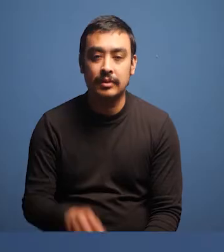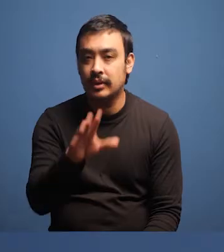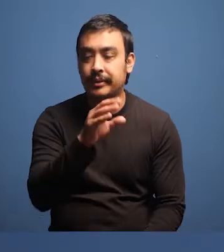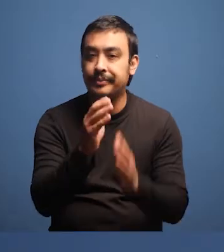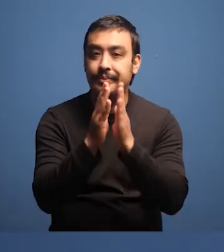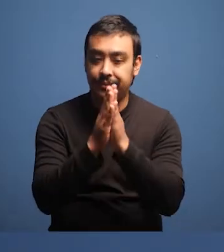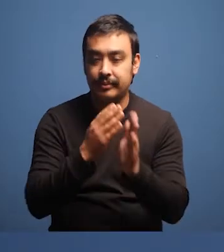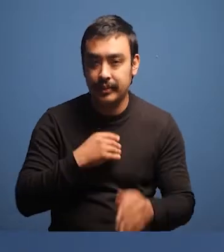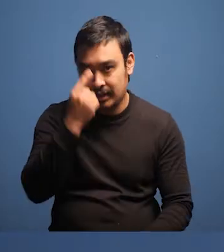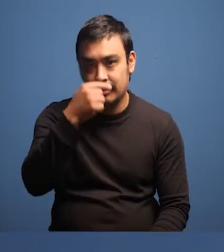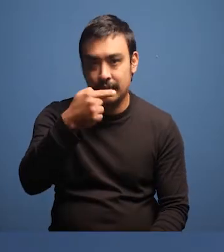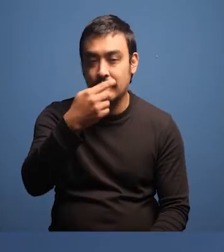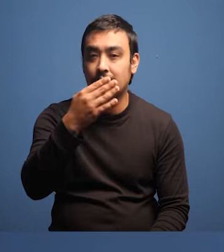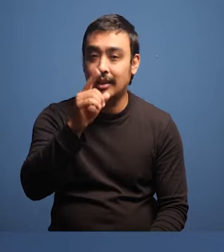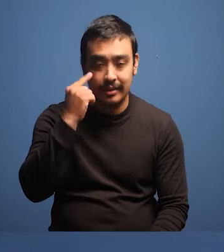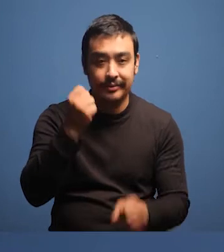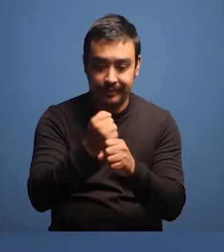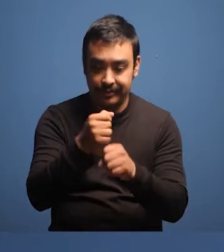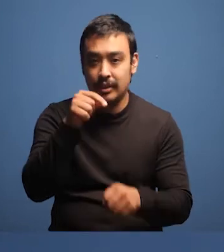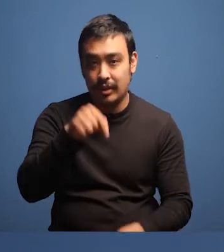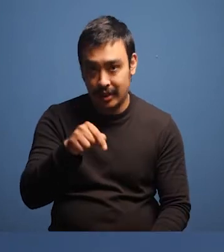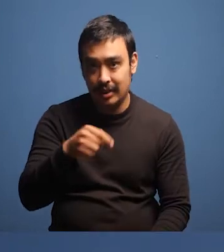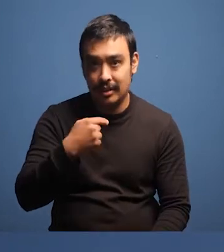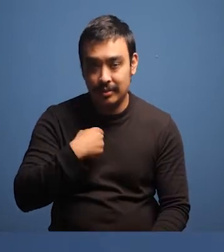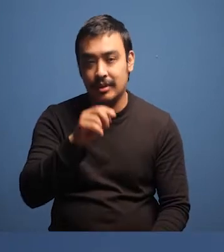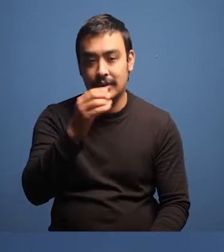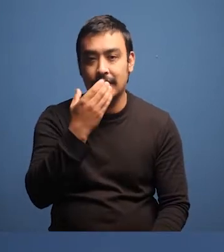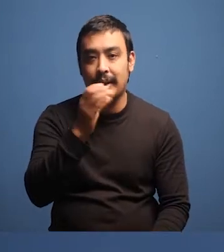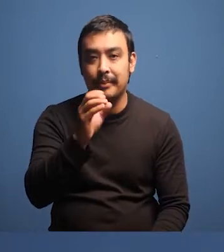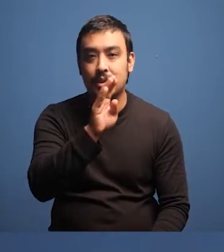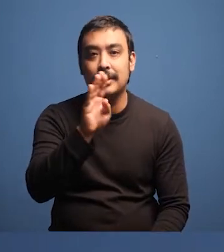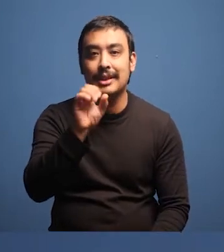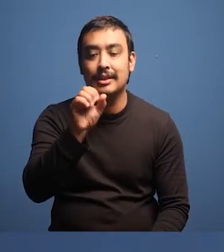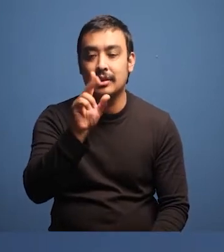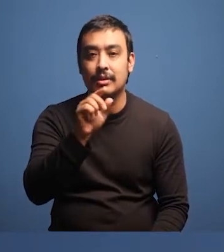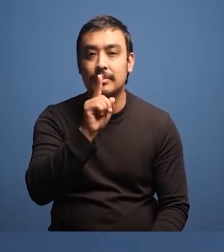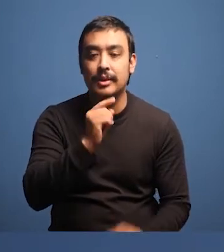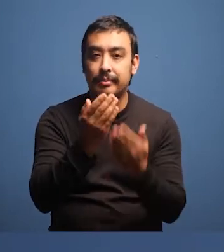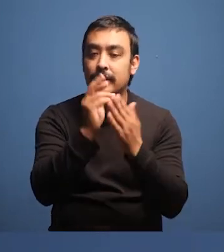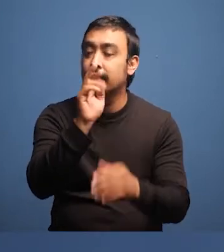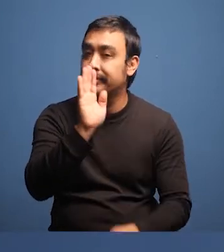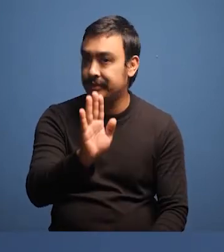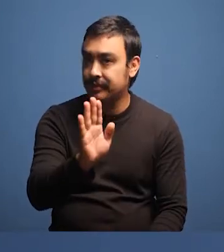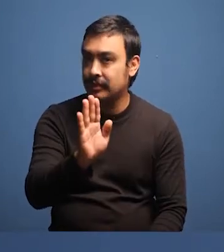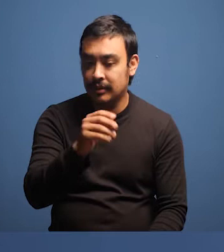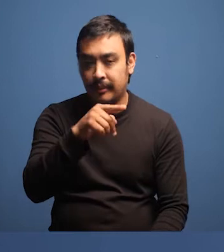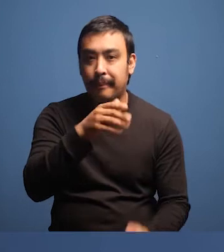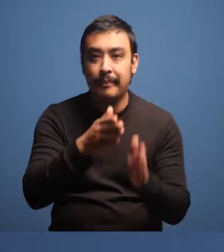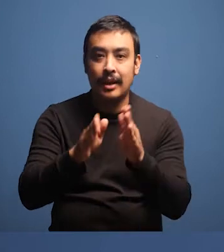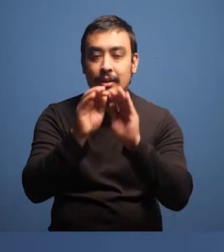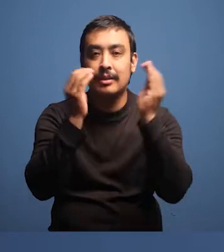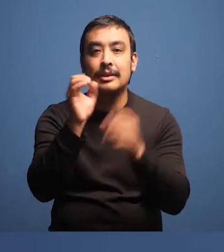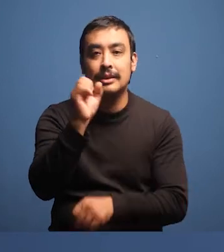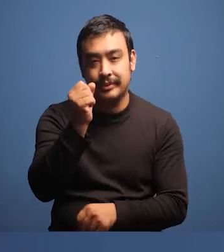सम्पूर्णमा नमस्कार। मेरो नाम नेहा गुरुङ र म अहिले हाल रिलायन्स कलेजमा बीबीएस सेकेन्ड इयरमा पढिरहेको छु र प्लान इन्टरनेसनल